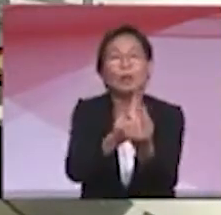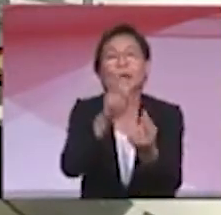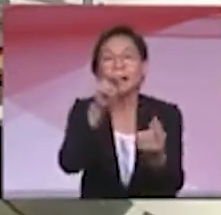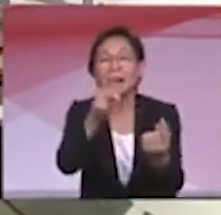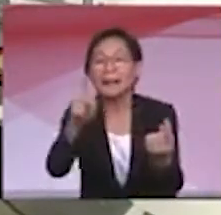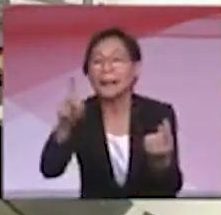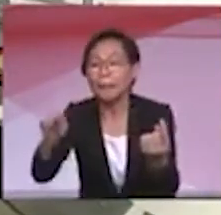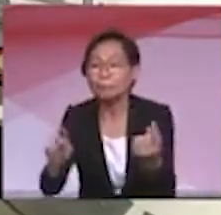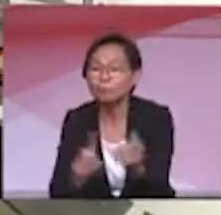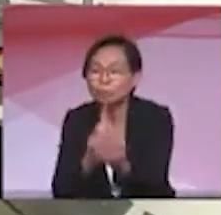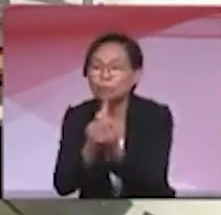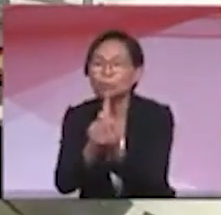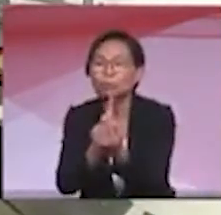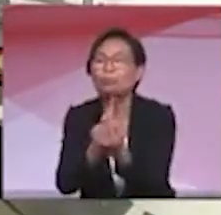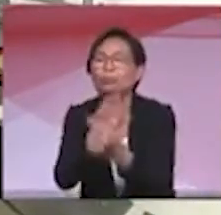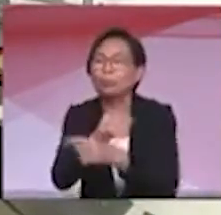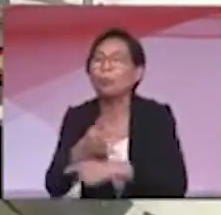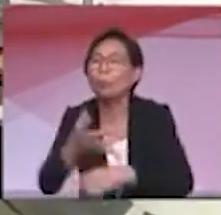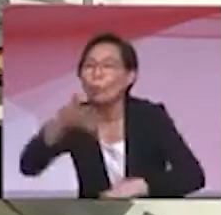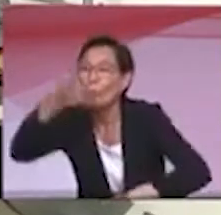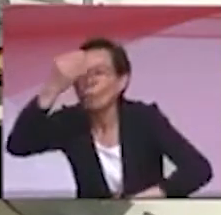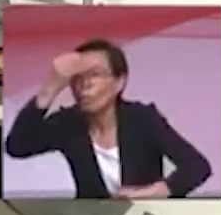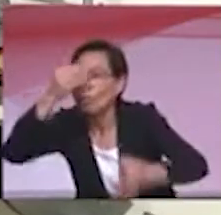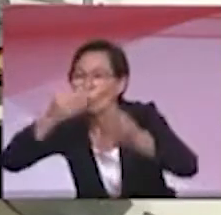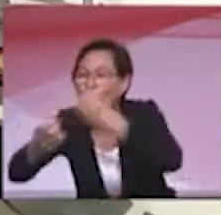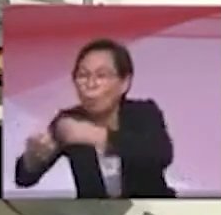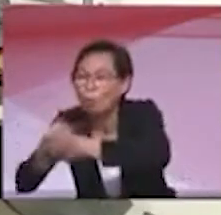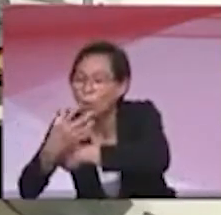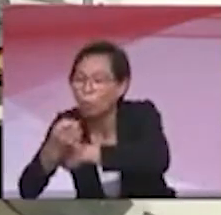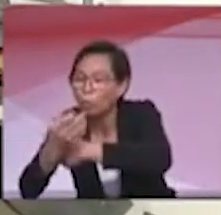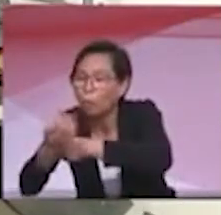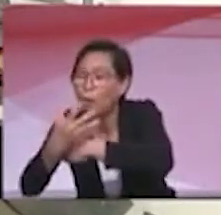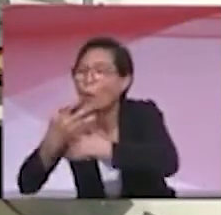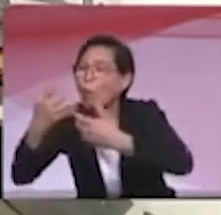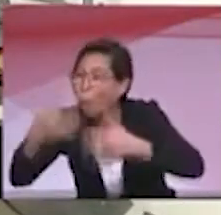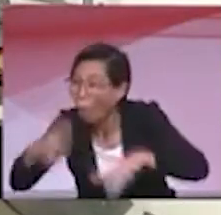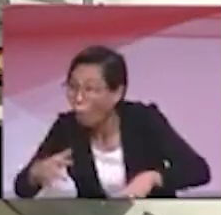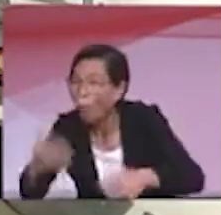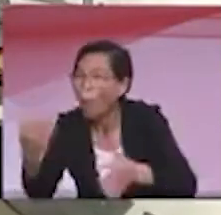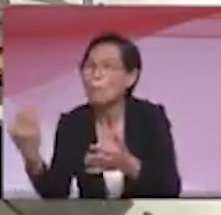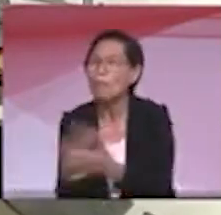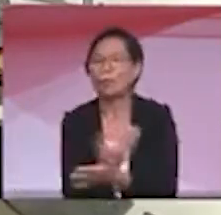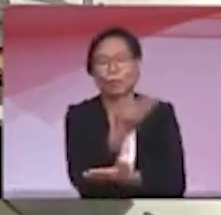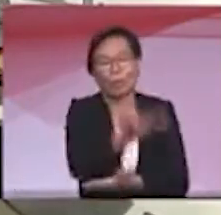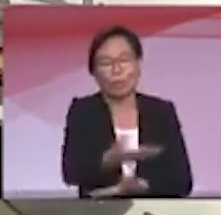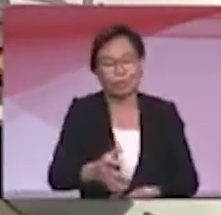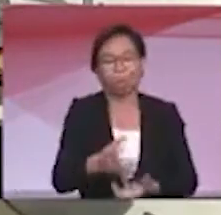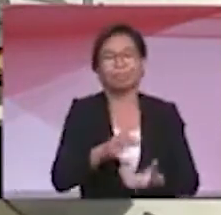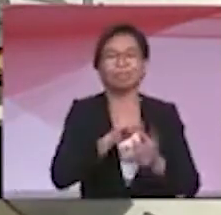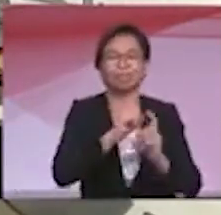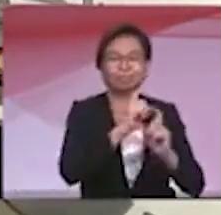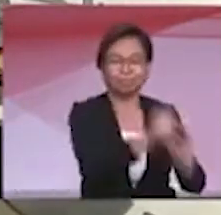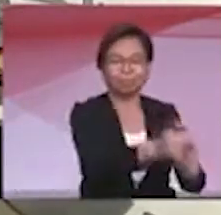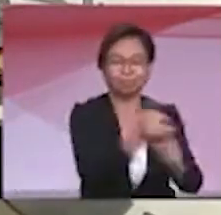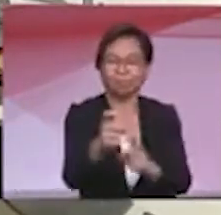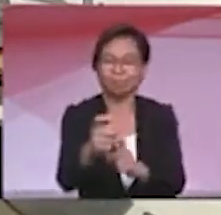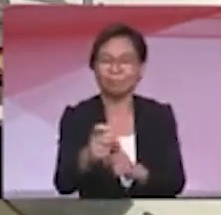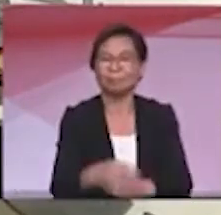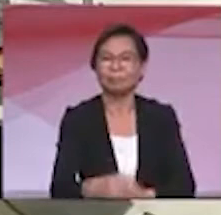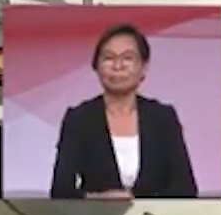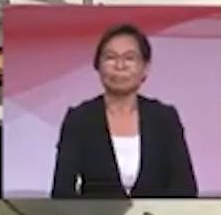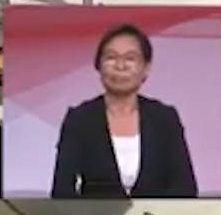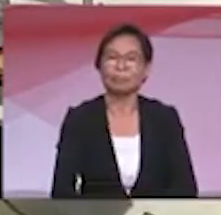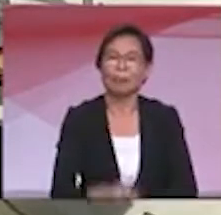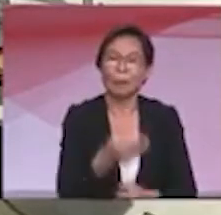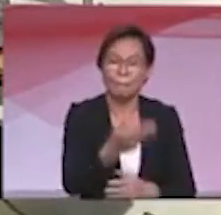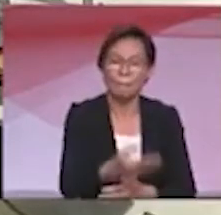untuk mendapatkan nasihat mereka, supaya sebelum mereka mengedarkan barangan yang